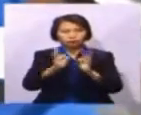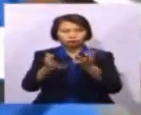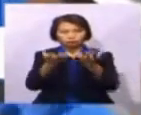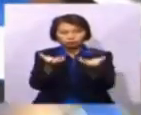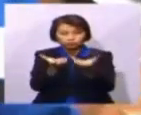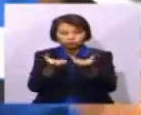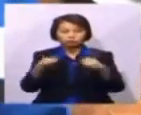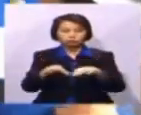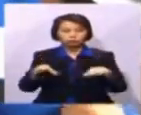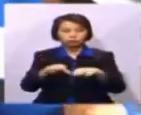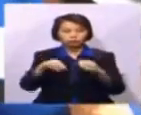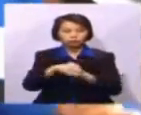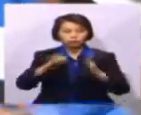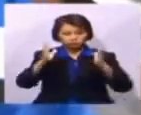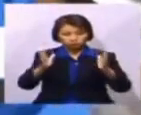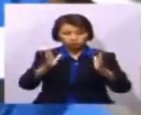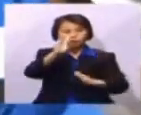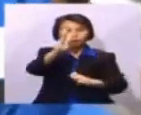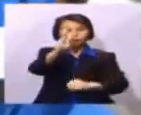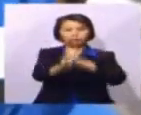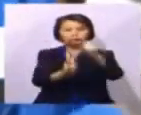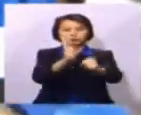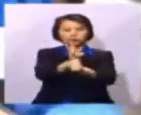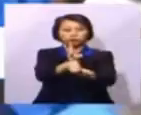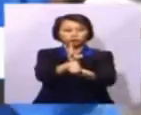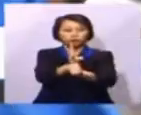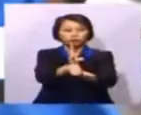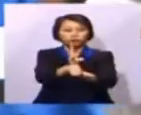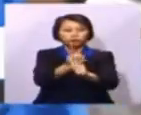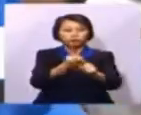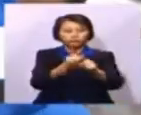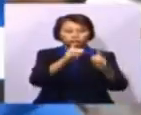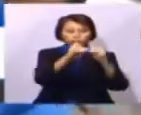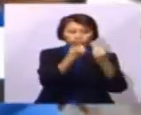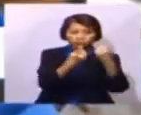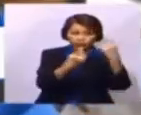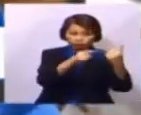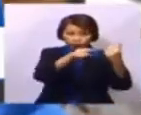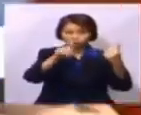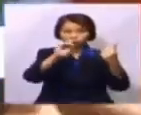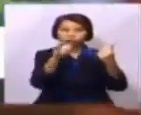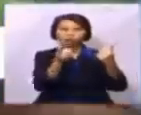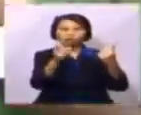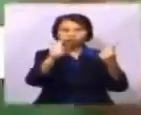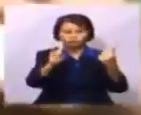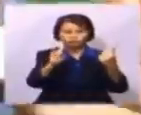dibuat dalam tempoh 6 tahun dari tahun 1 hingga tahun 6.